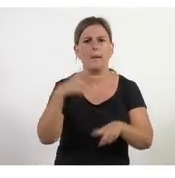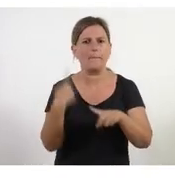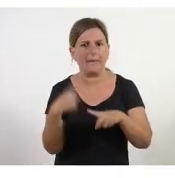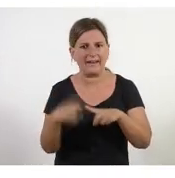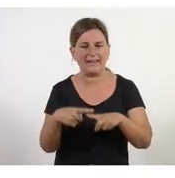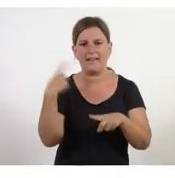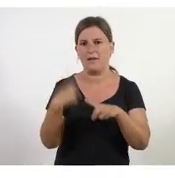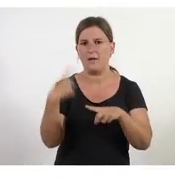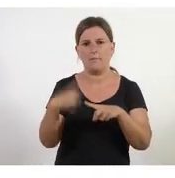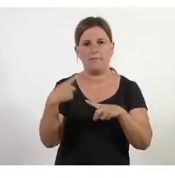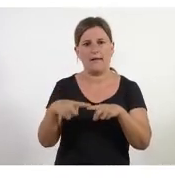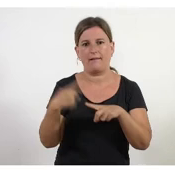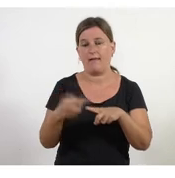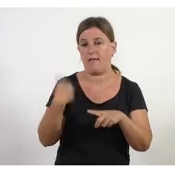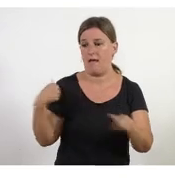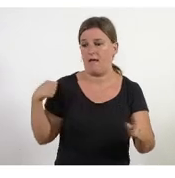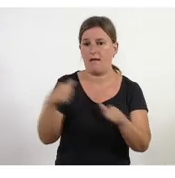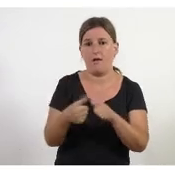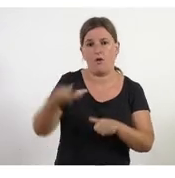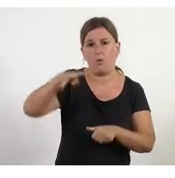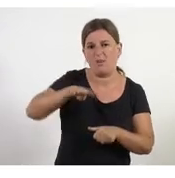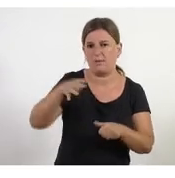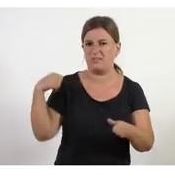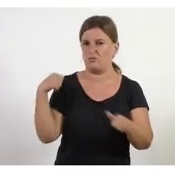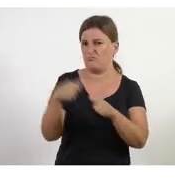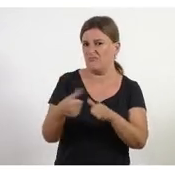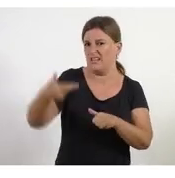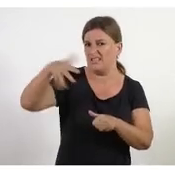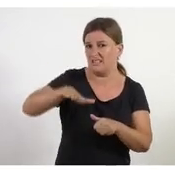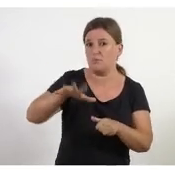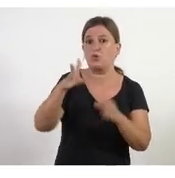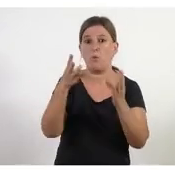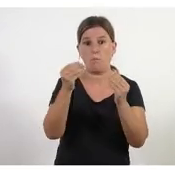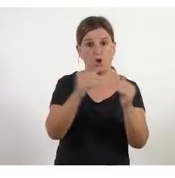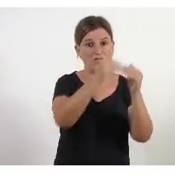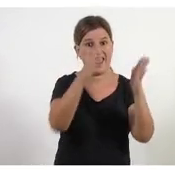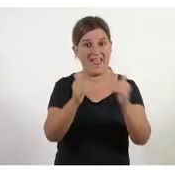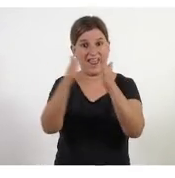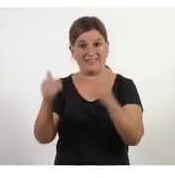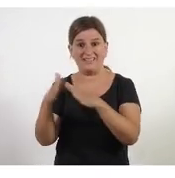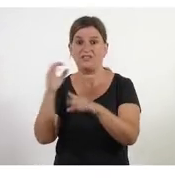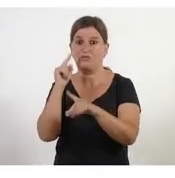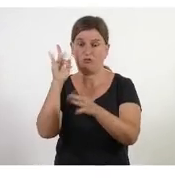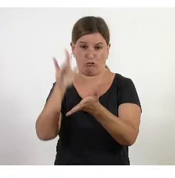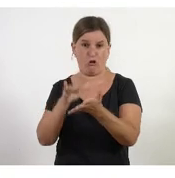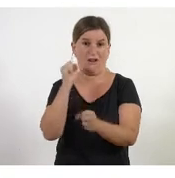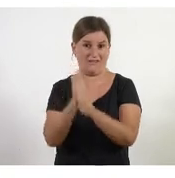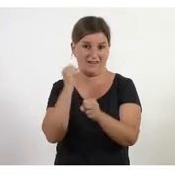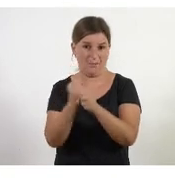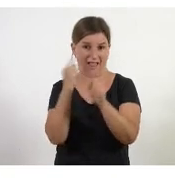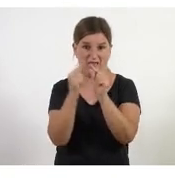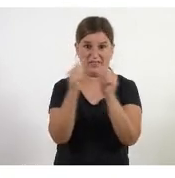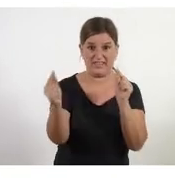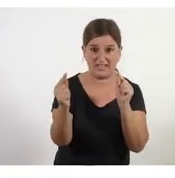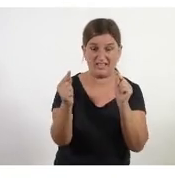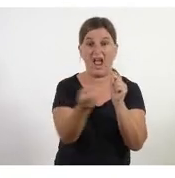gairebé 4 o 5 mesos, moltes entitats ja estan fent teletreball. Potser ara algunes entitats han començat a tornar-se